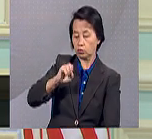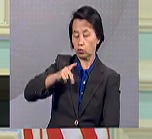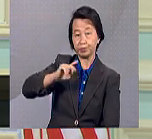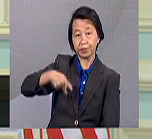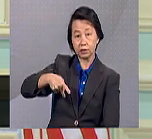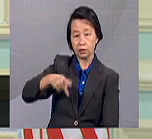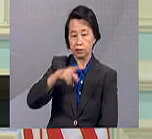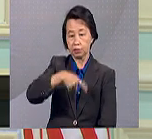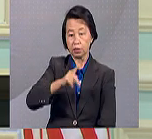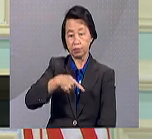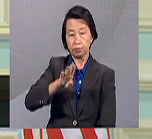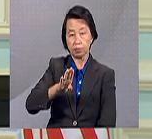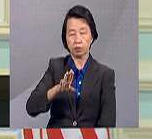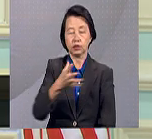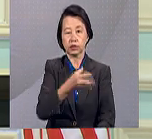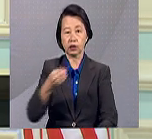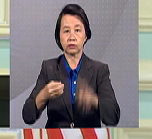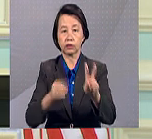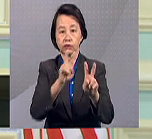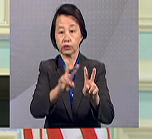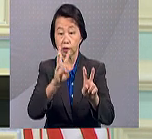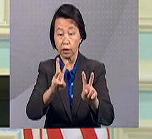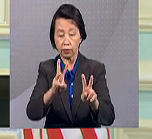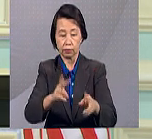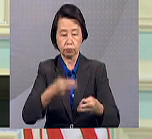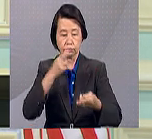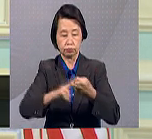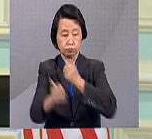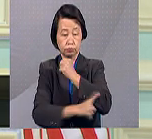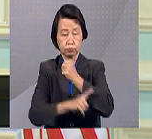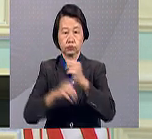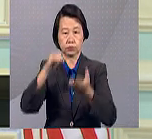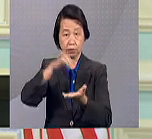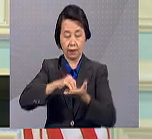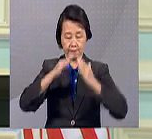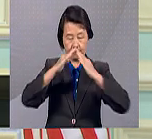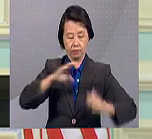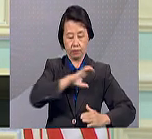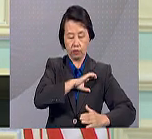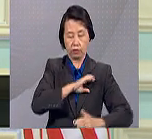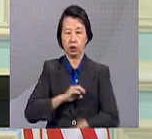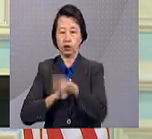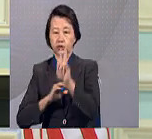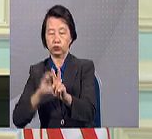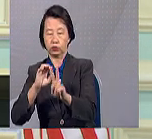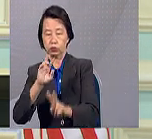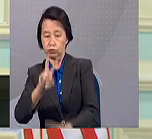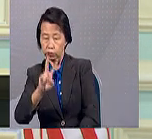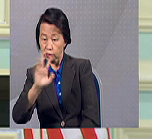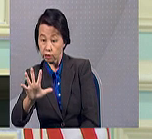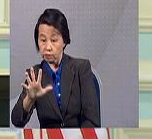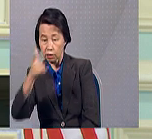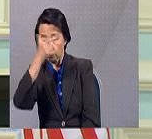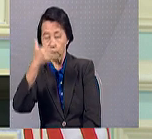Daripada 266 kompaun yang dikeluarkan di balai polis, 25 kompaun